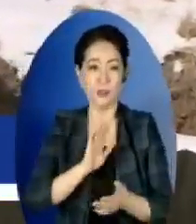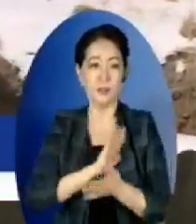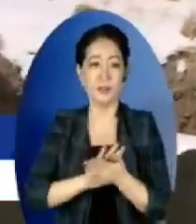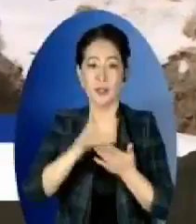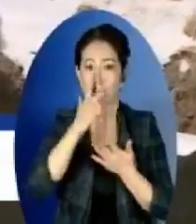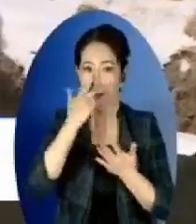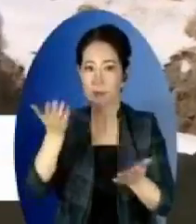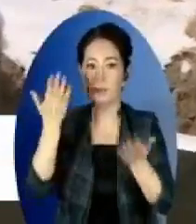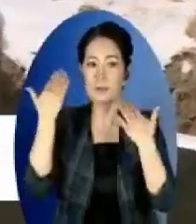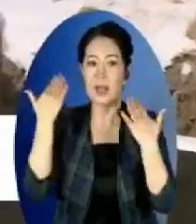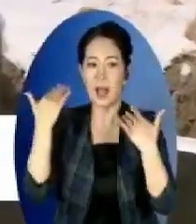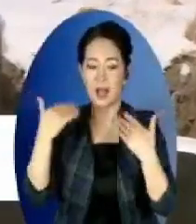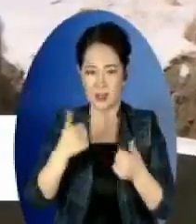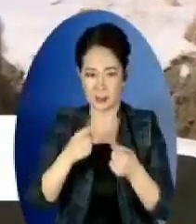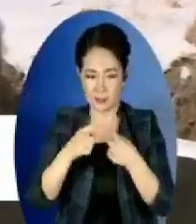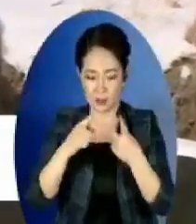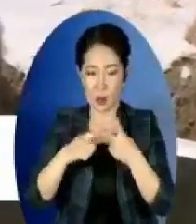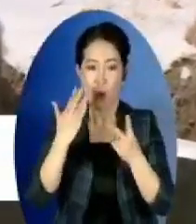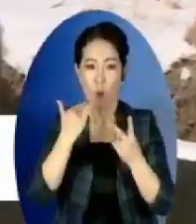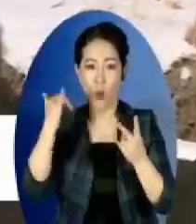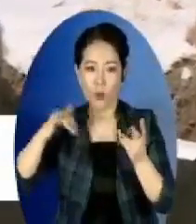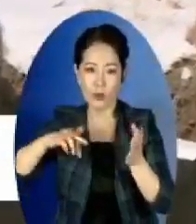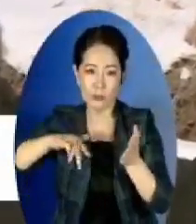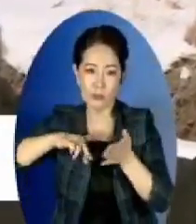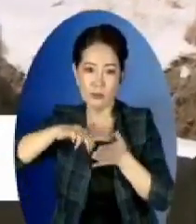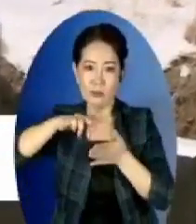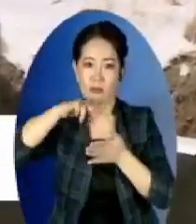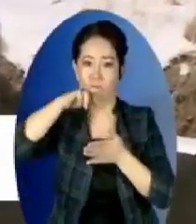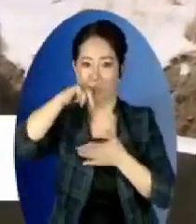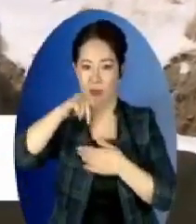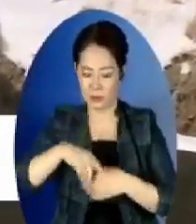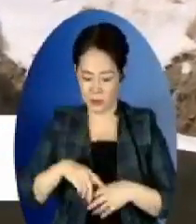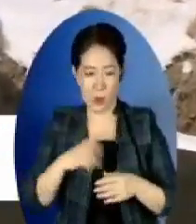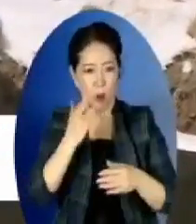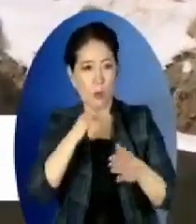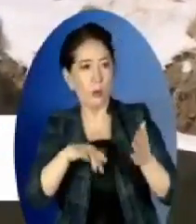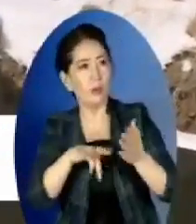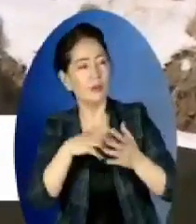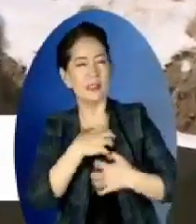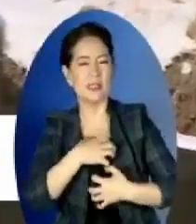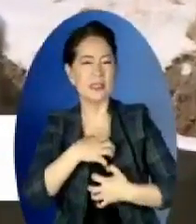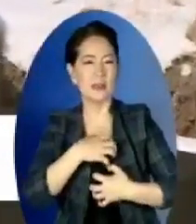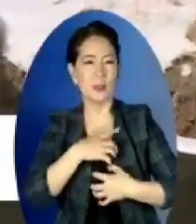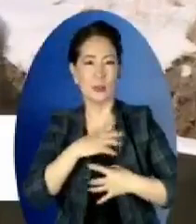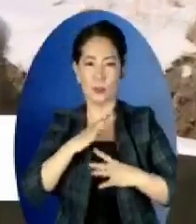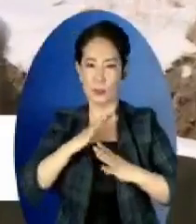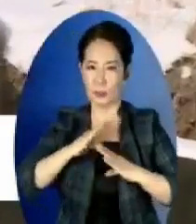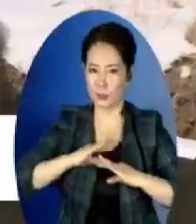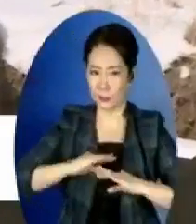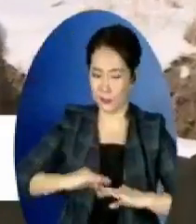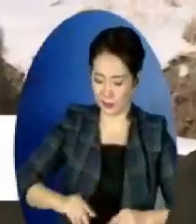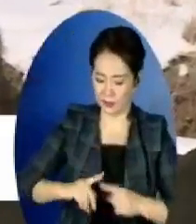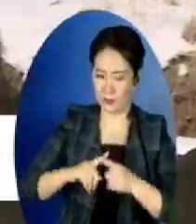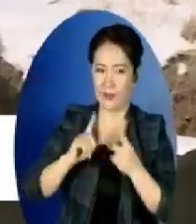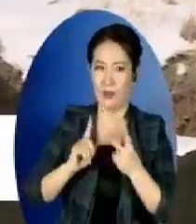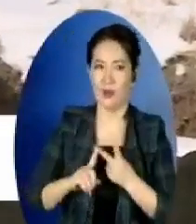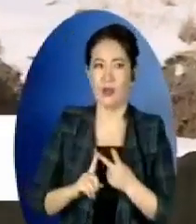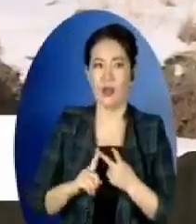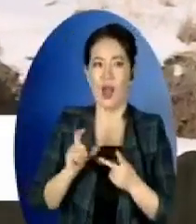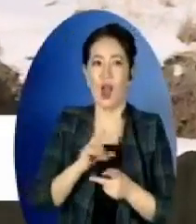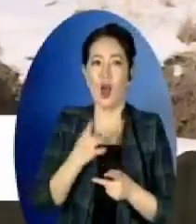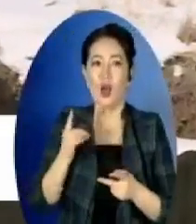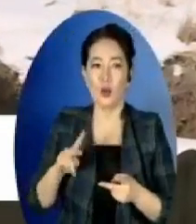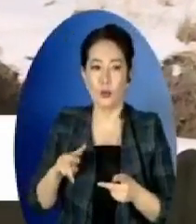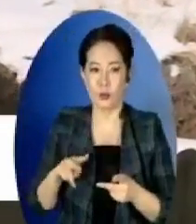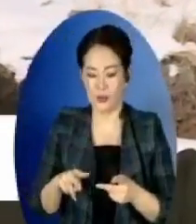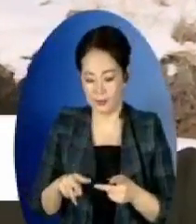алхах гэж байгаа байхгүй. Эсэж ирэхээр угсаа хамгийн хамаг стресс тайлагдана. Тэгээд одоо нөгөө эрүүл ахын